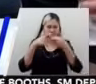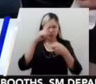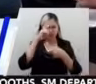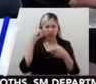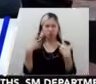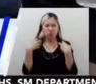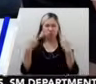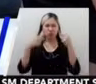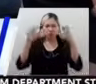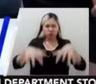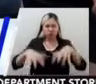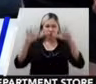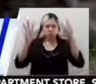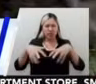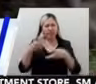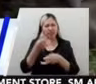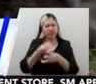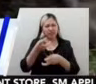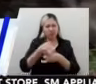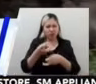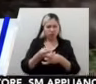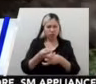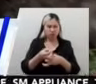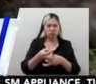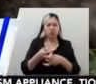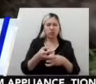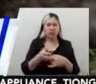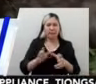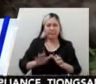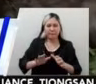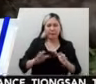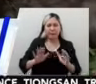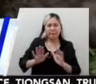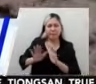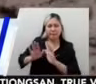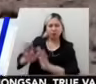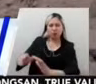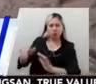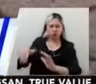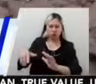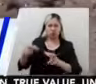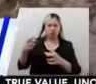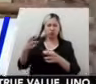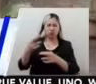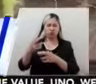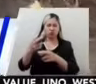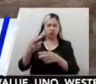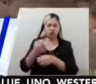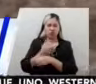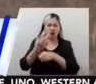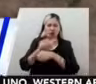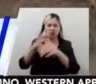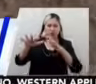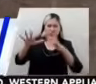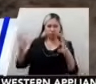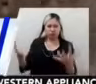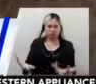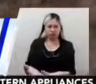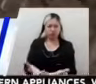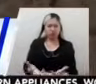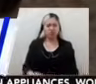ang pagpapagalaw sa malaking bato para malaman kung may natrap sa ilalim. Hirap yung ano sir, yung kalsada, yung